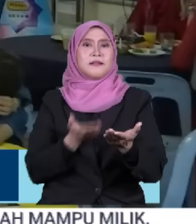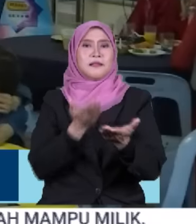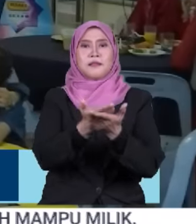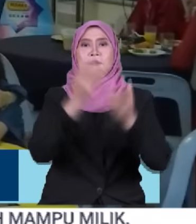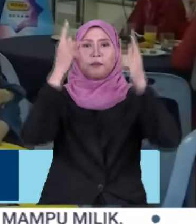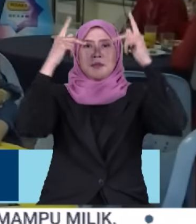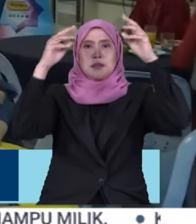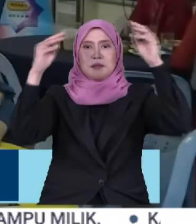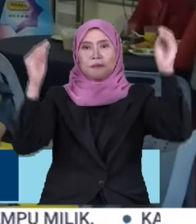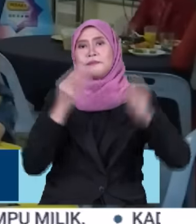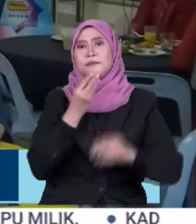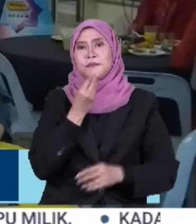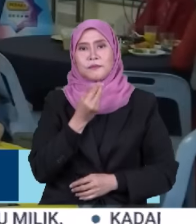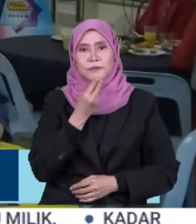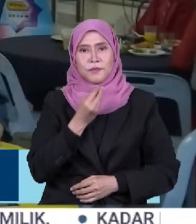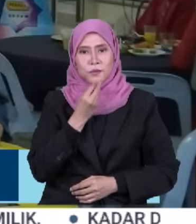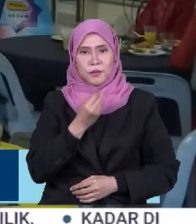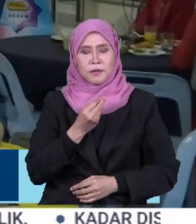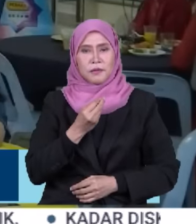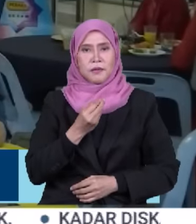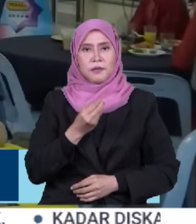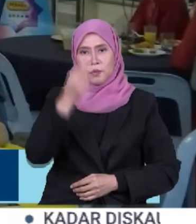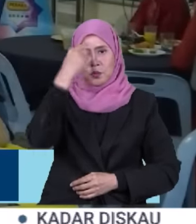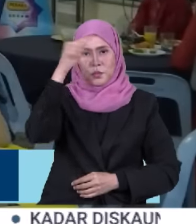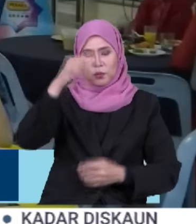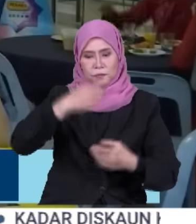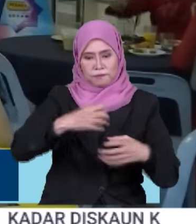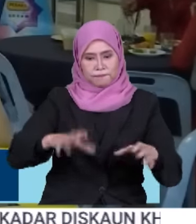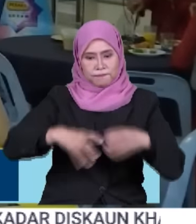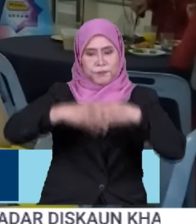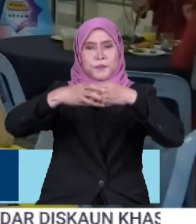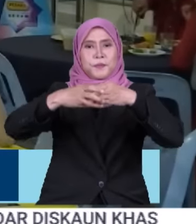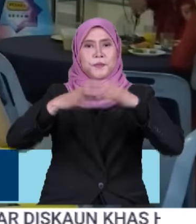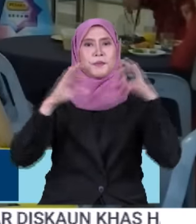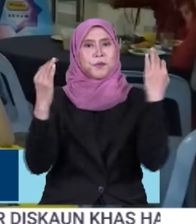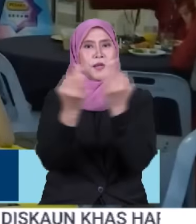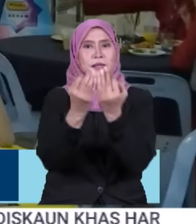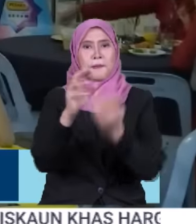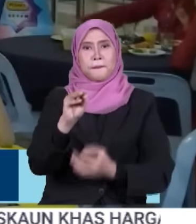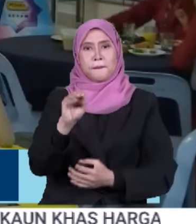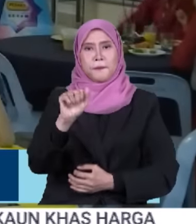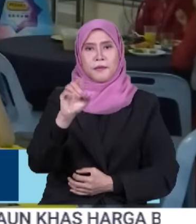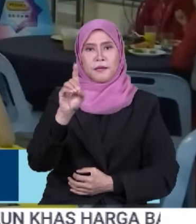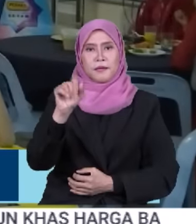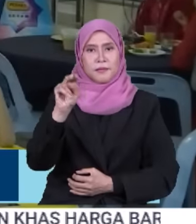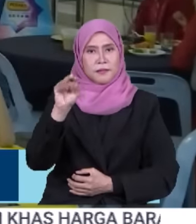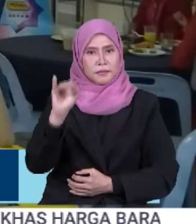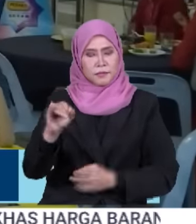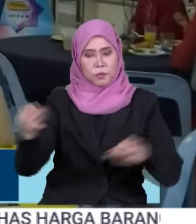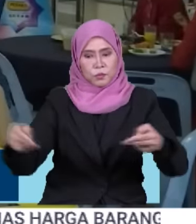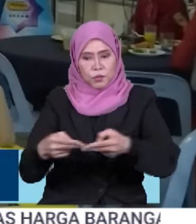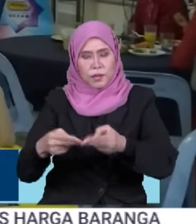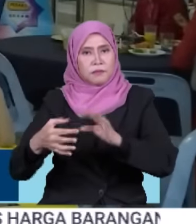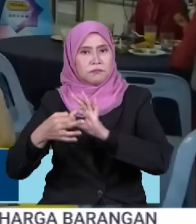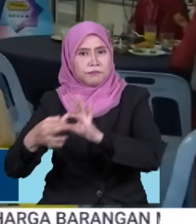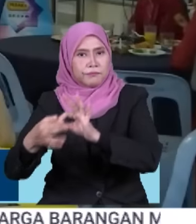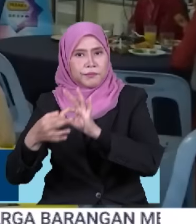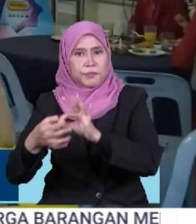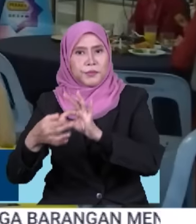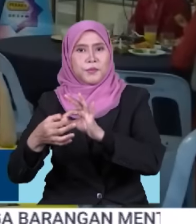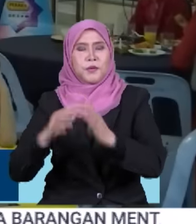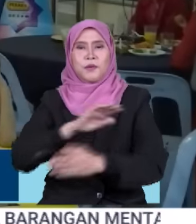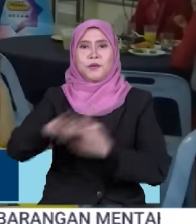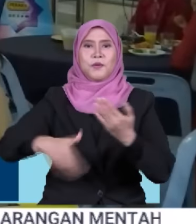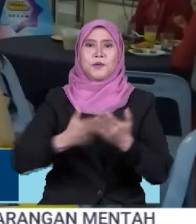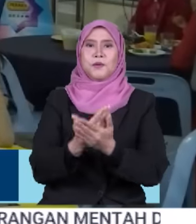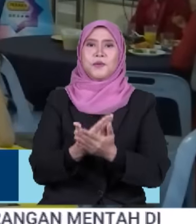Perdana Menteri Dato' Sri Anwar Ibrahim untuk membentuk satu keluarga madani selain mengeratkan silaturahim di antara